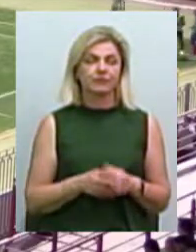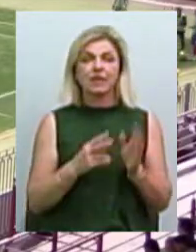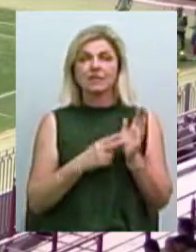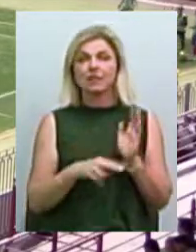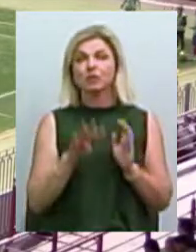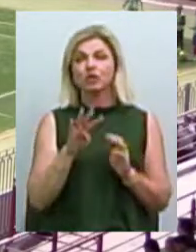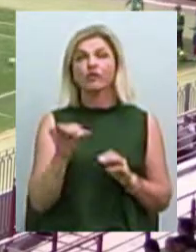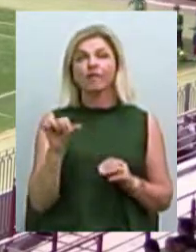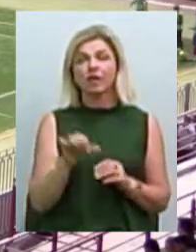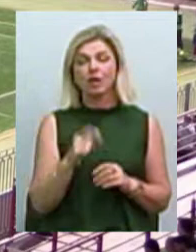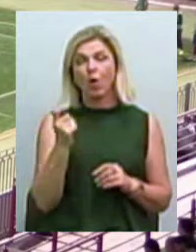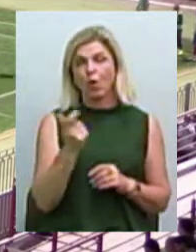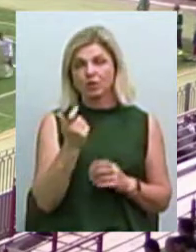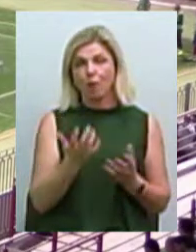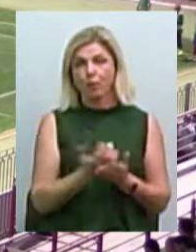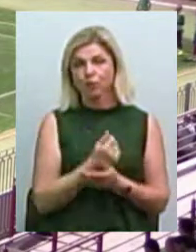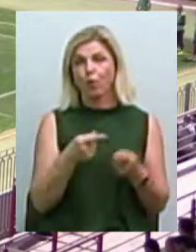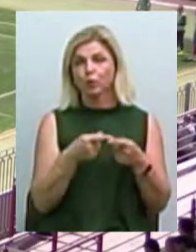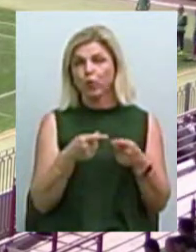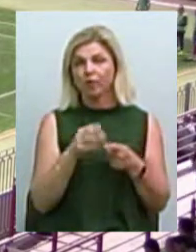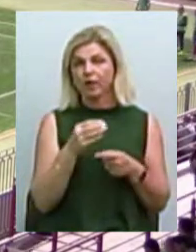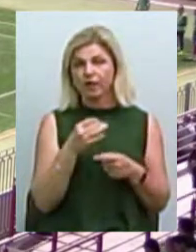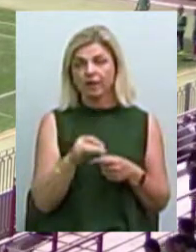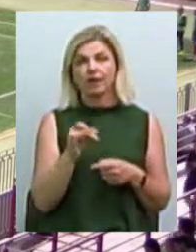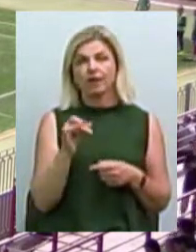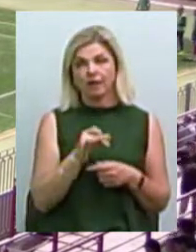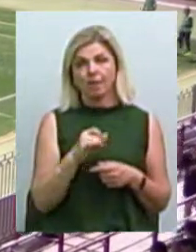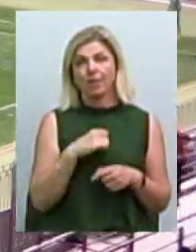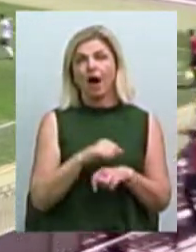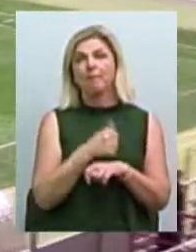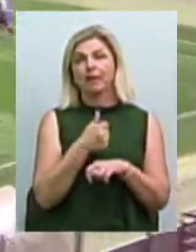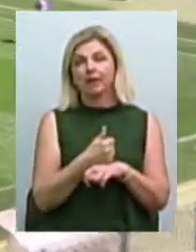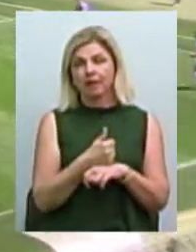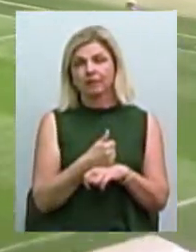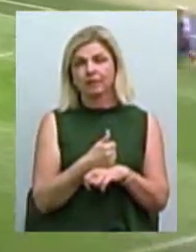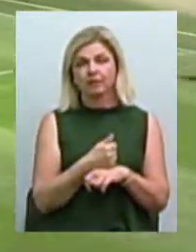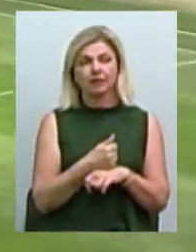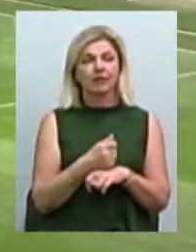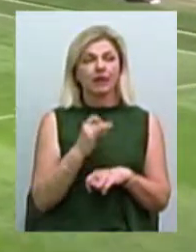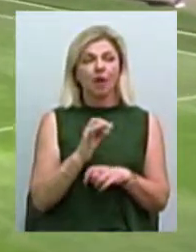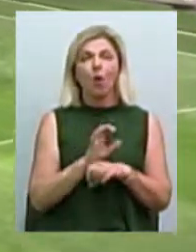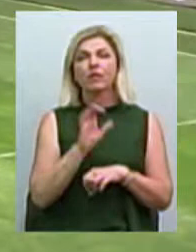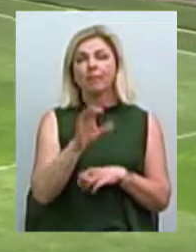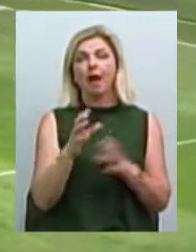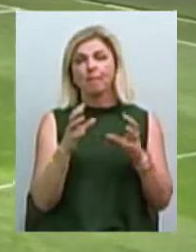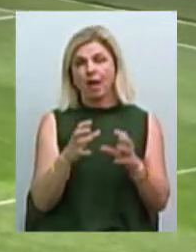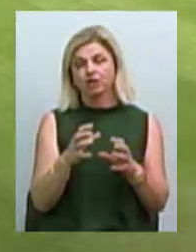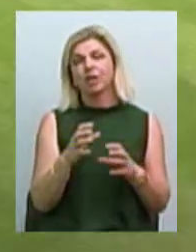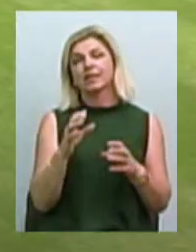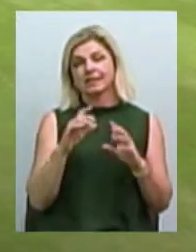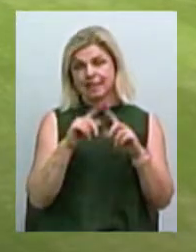74-й хвилині господарі заробили кутовий. На подачу відгукнувся капітан київської команди Костянтин Коваленко і відправив м'яч у сітку.